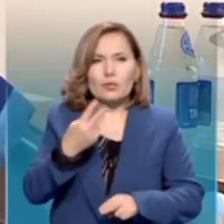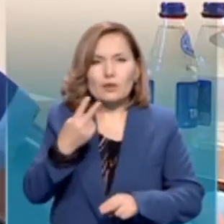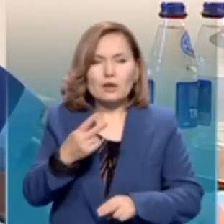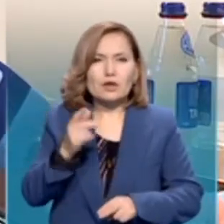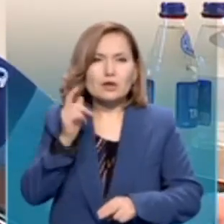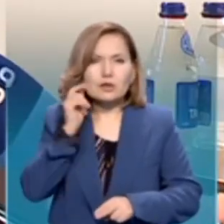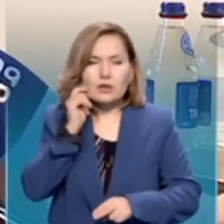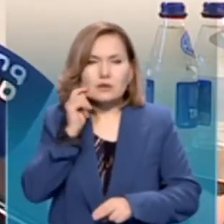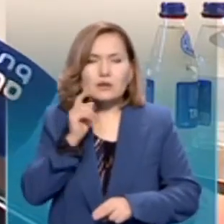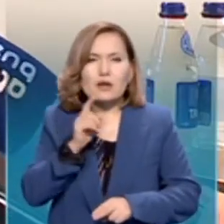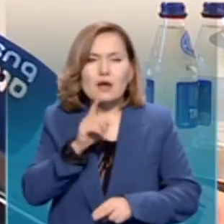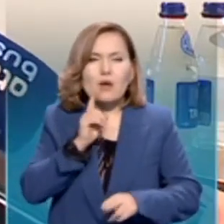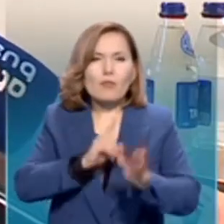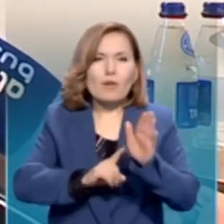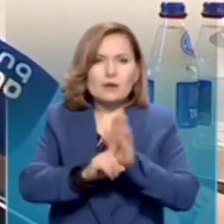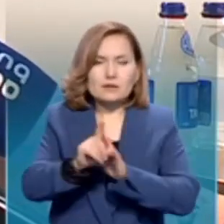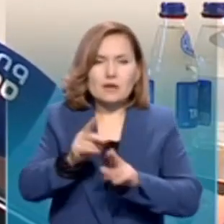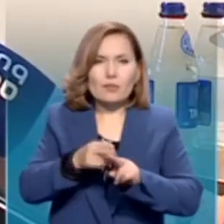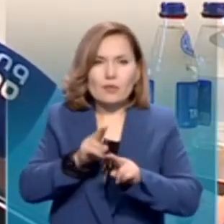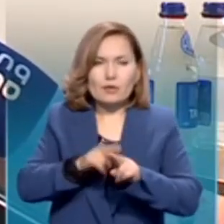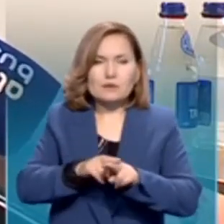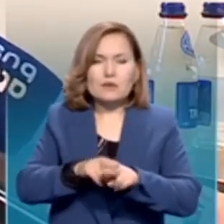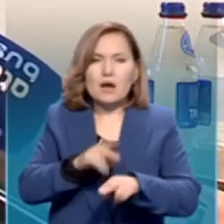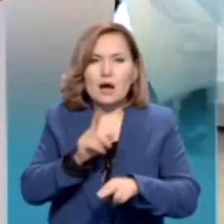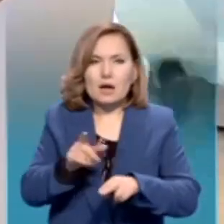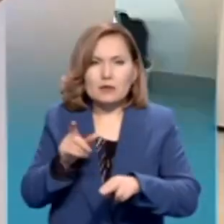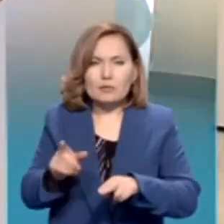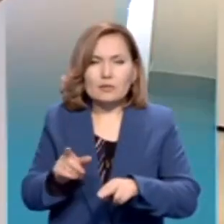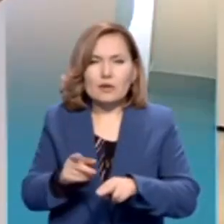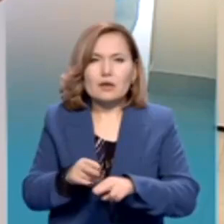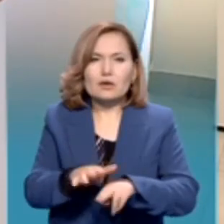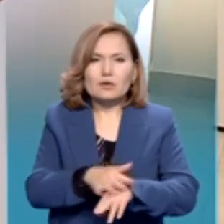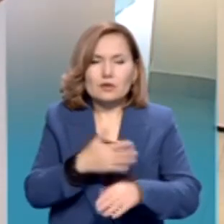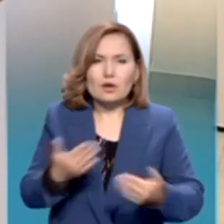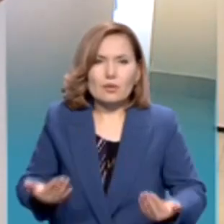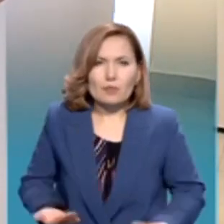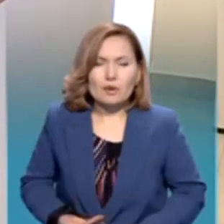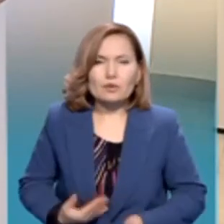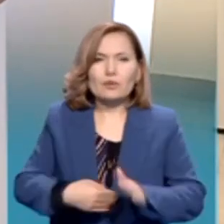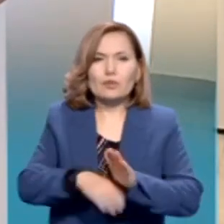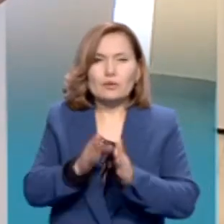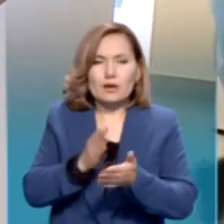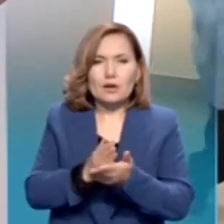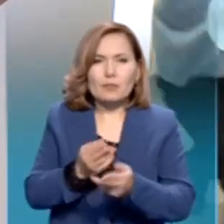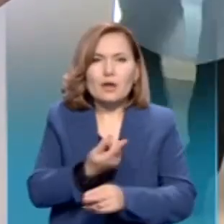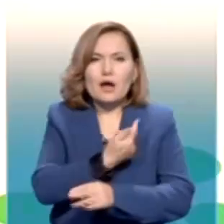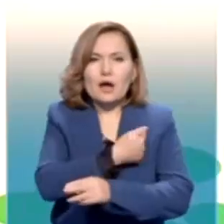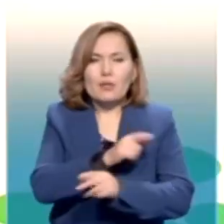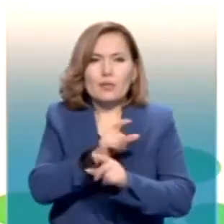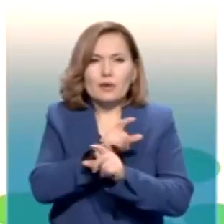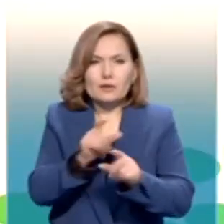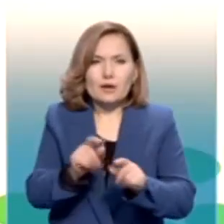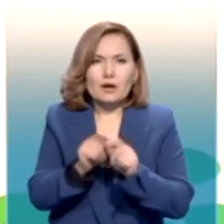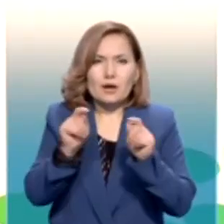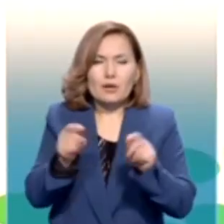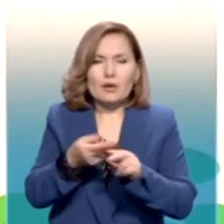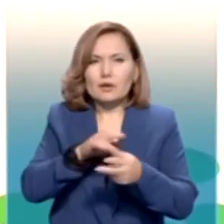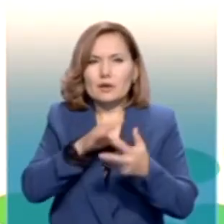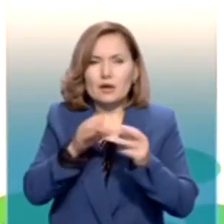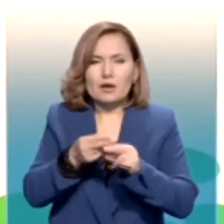адамдар осы ауырғаннан кейін өмір сүріп жатыр. Медициналық орталық мемлекеттік жекеменшік әріптестік аясында ашылды.